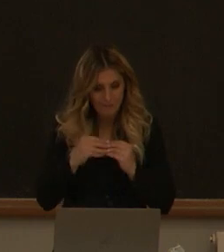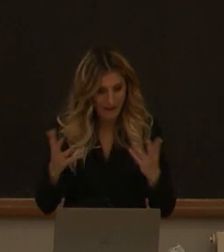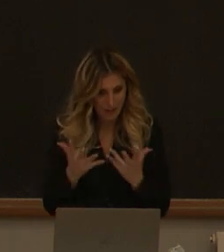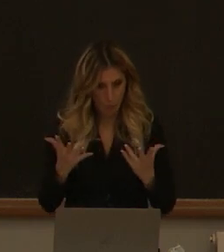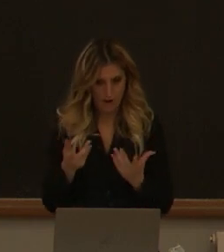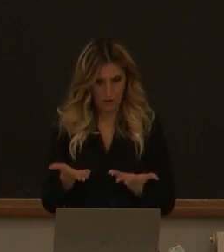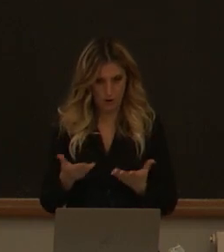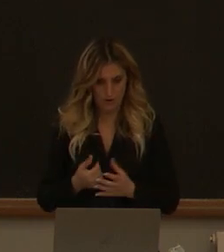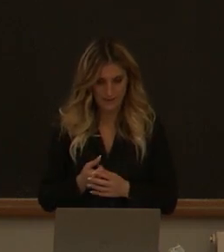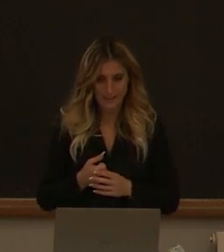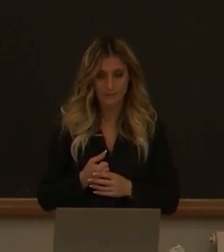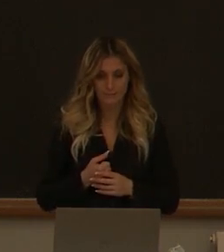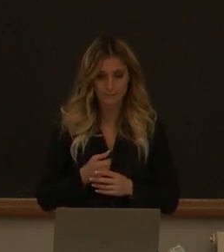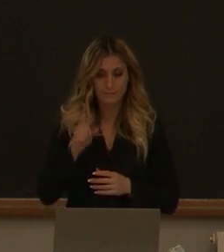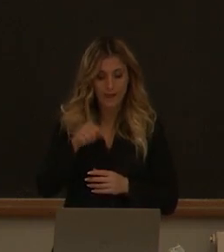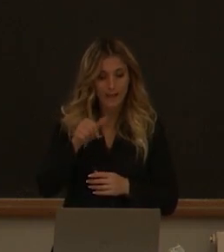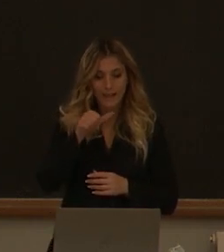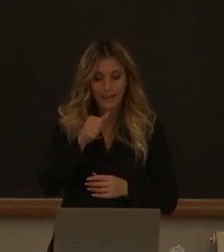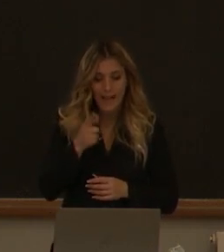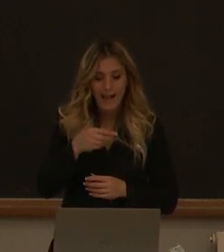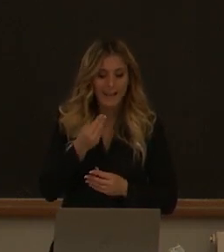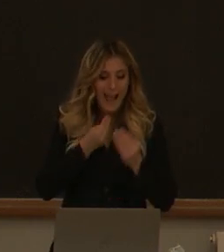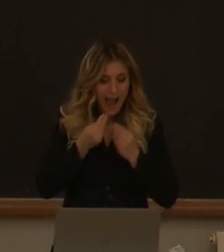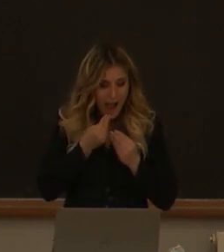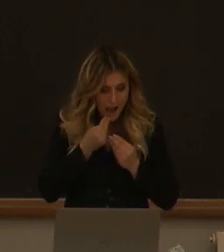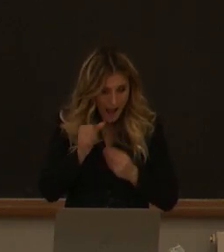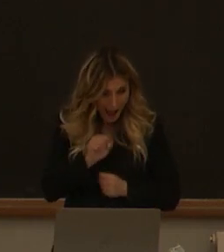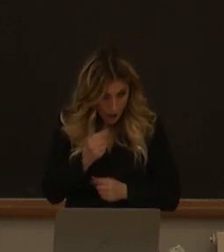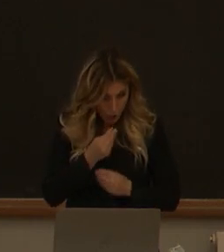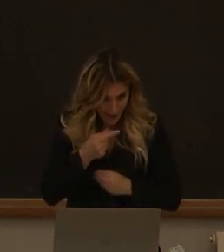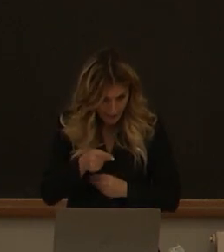quali sono i processi all'interno della produzione agroalimentare